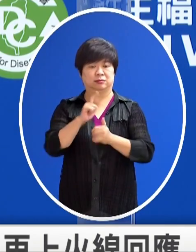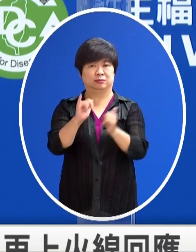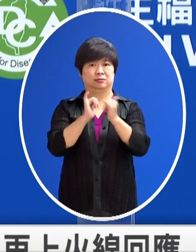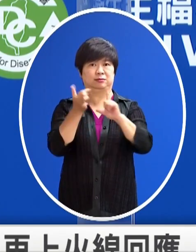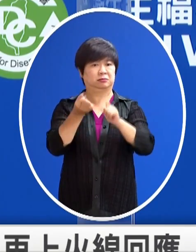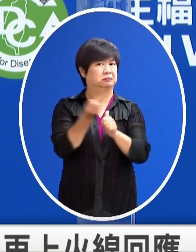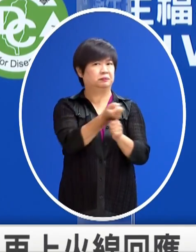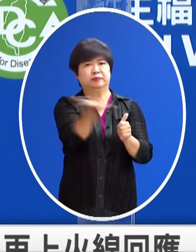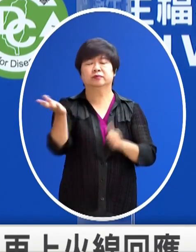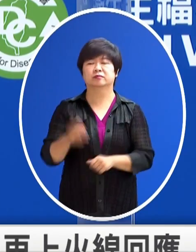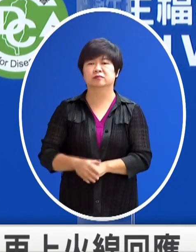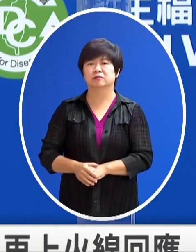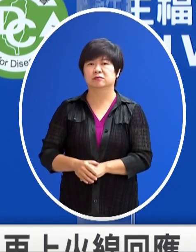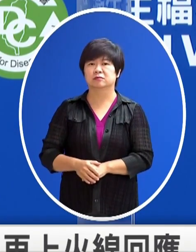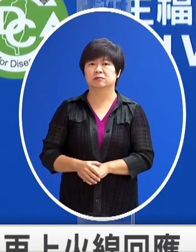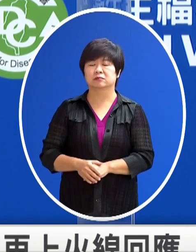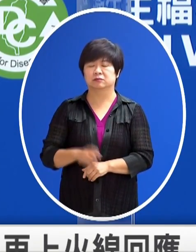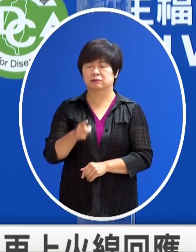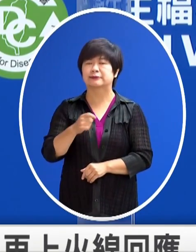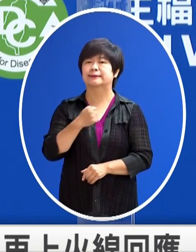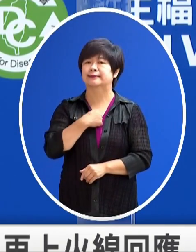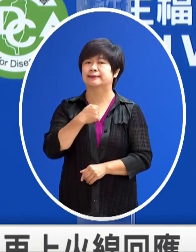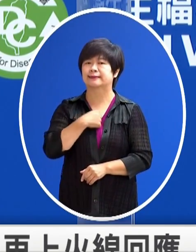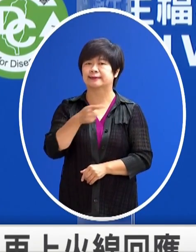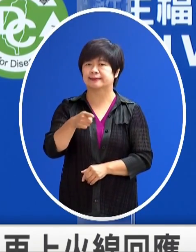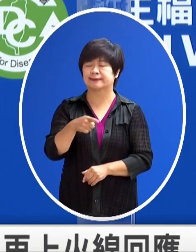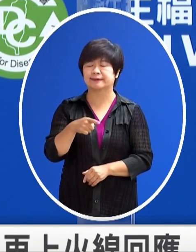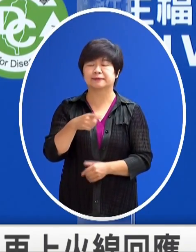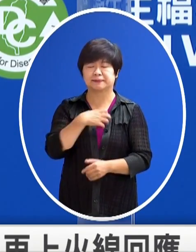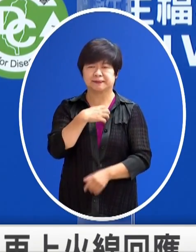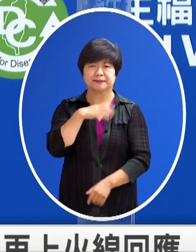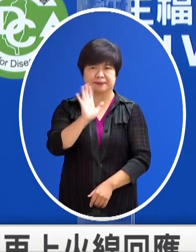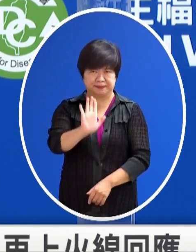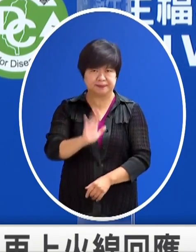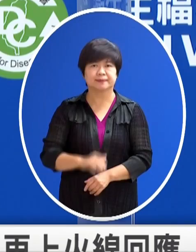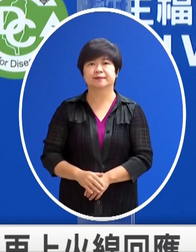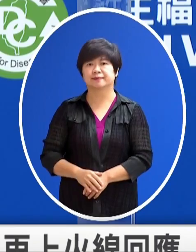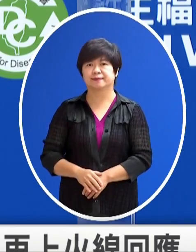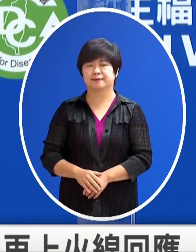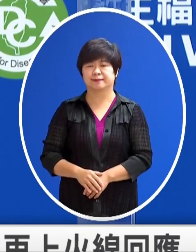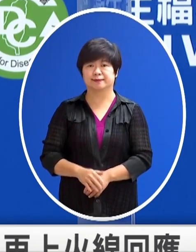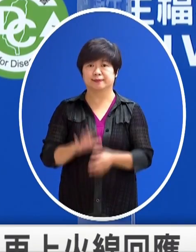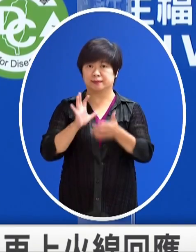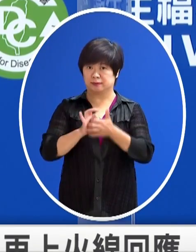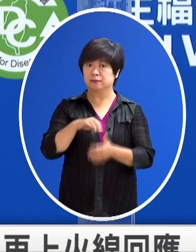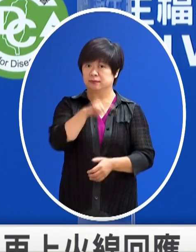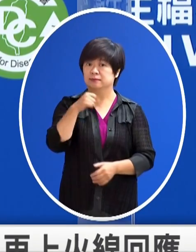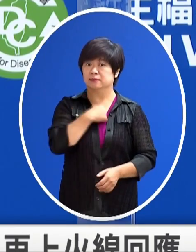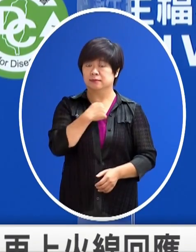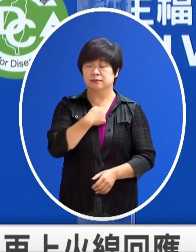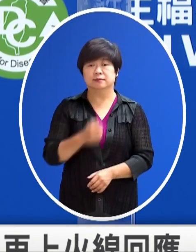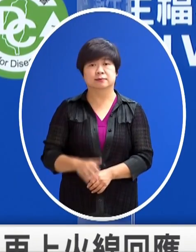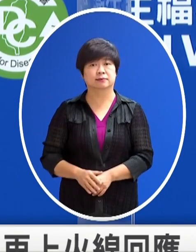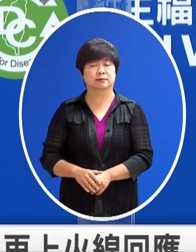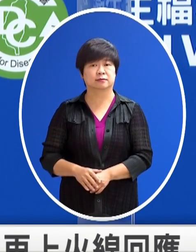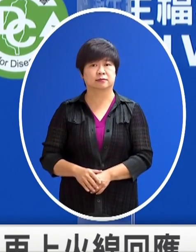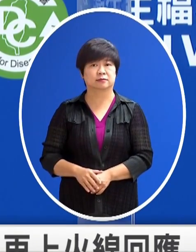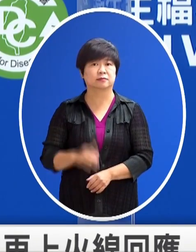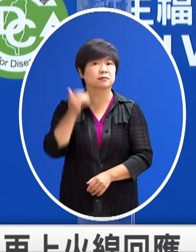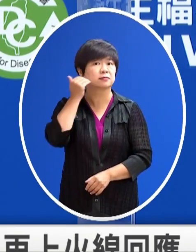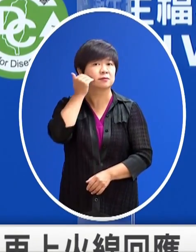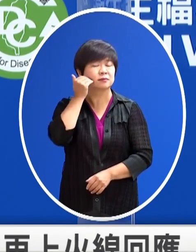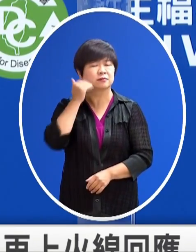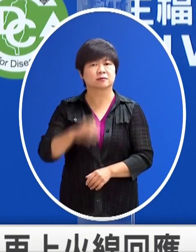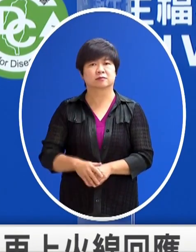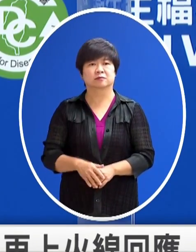区的传播，那几乎是可以被预期的。所以我们大家都知道，就是说那纵使是有